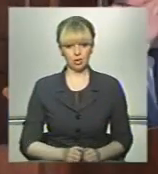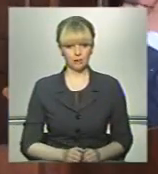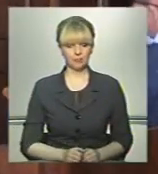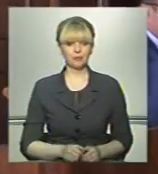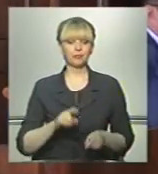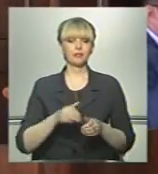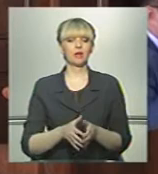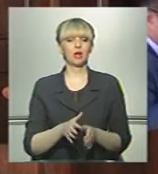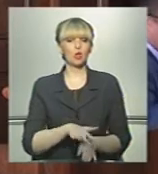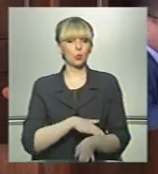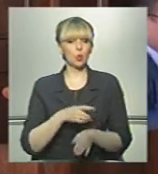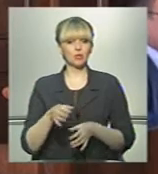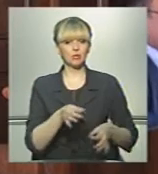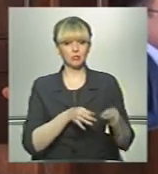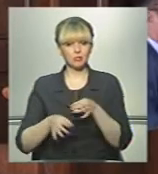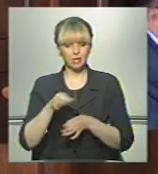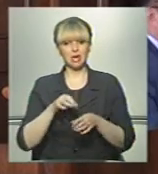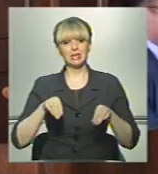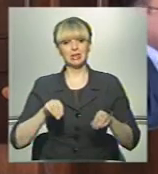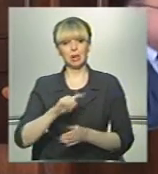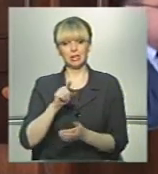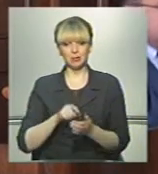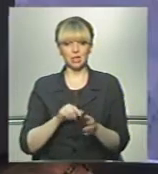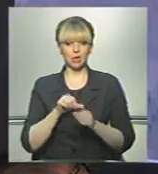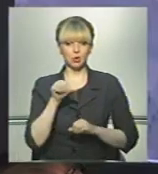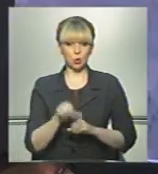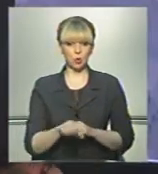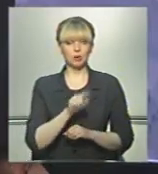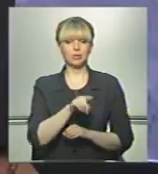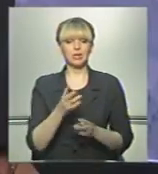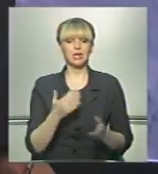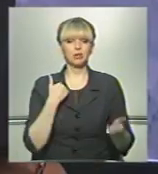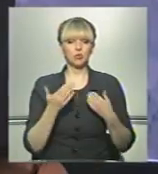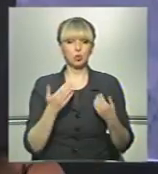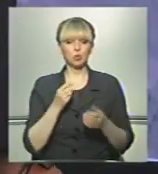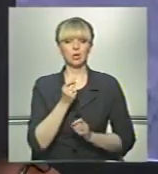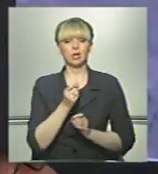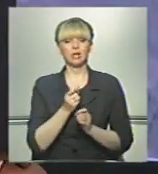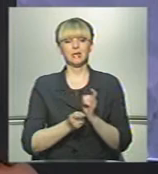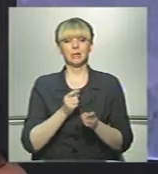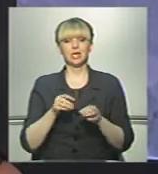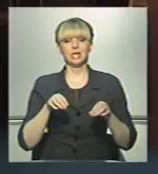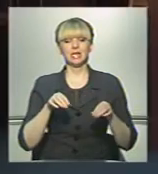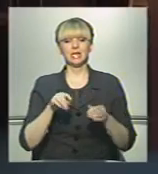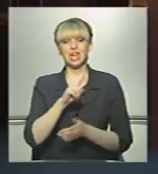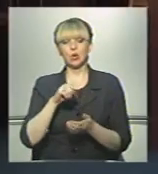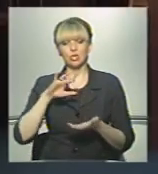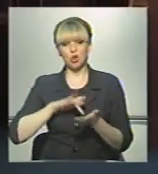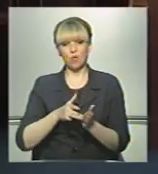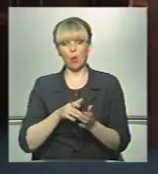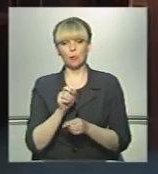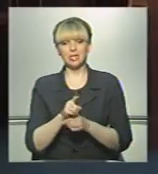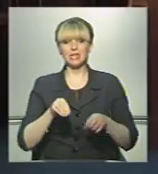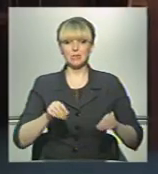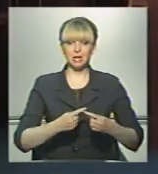Та найдовше депутати обговорювали земельні питання, зокрема ті, які стосуються зміни цільового призначення земельних ділянок